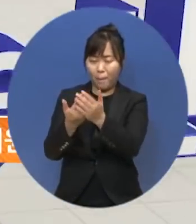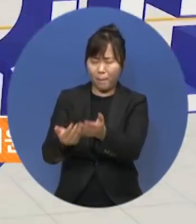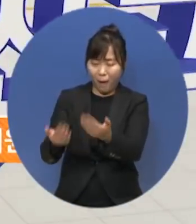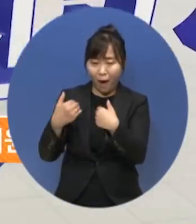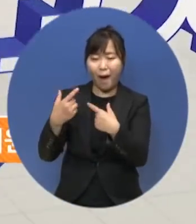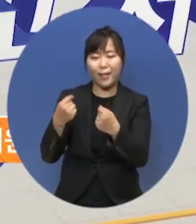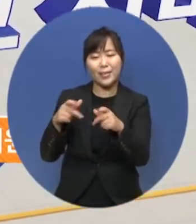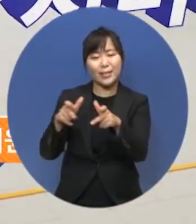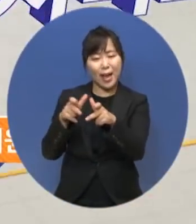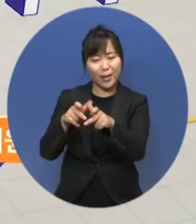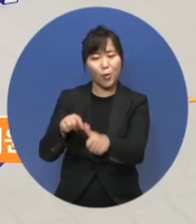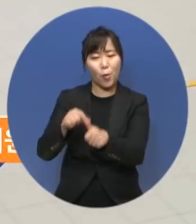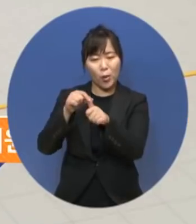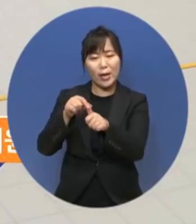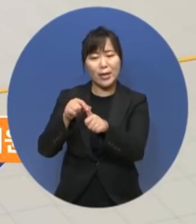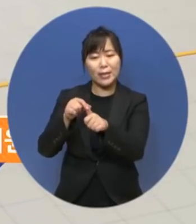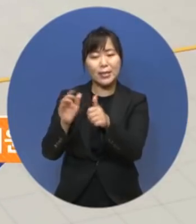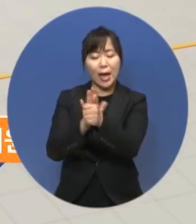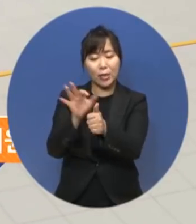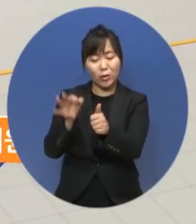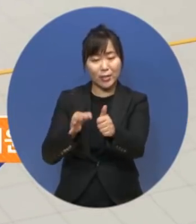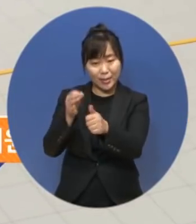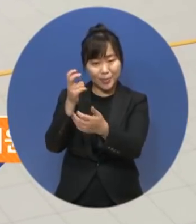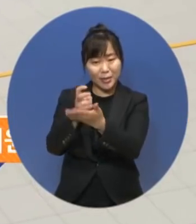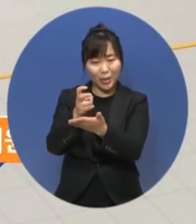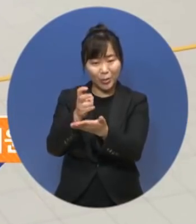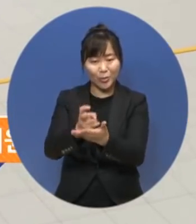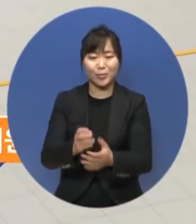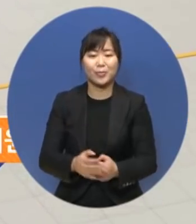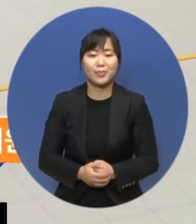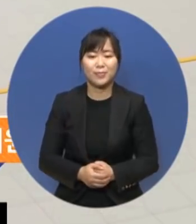유도하는 장애인 고용 장려금 제도,